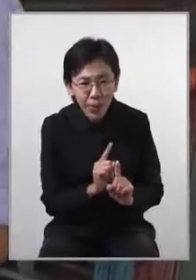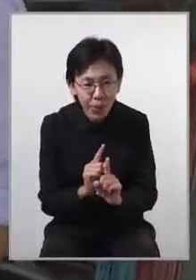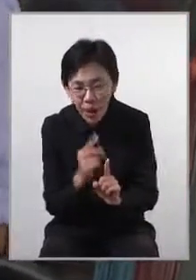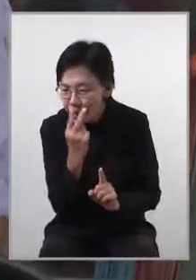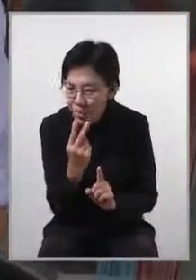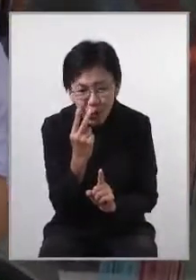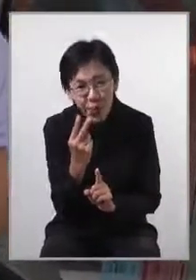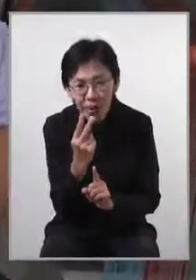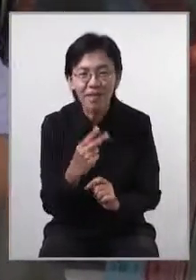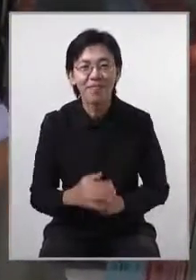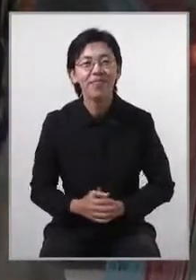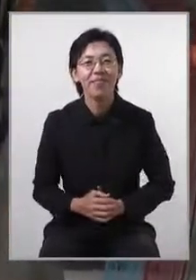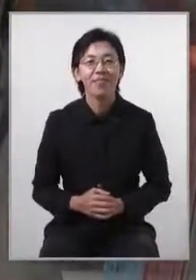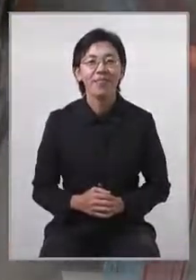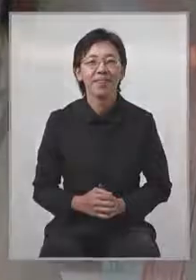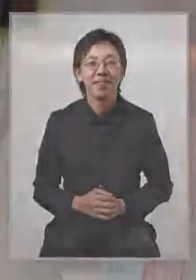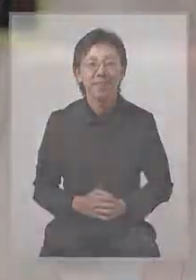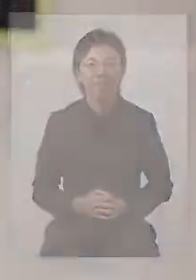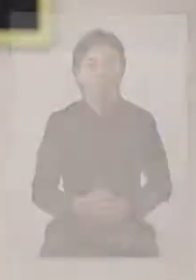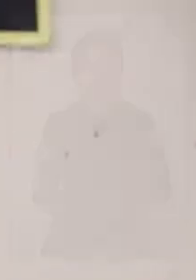ครับ